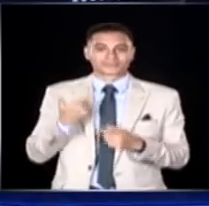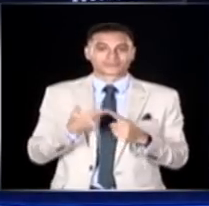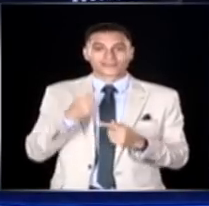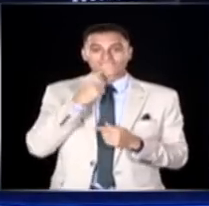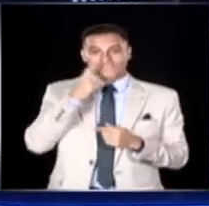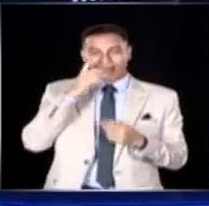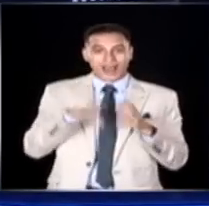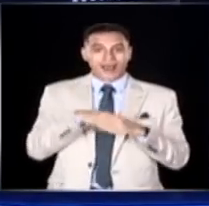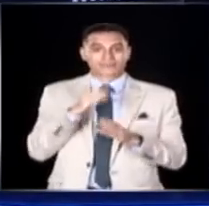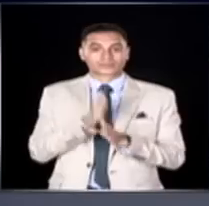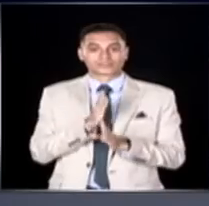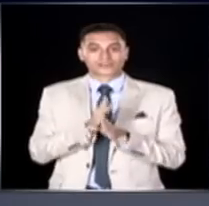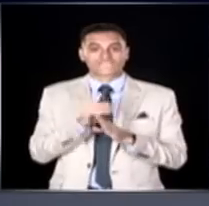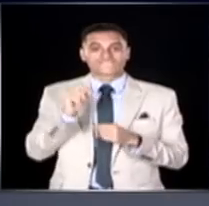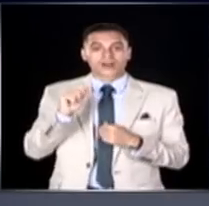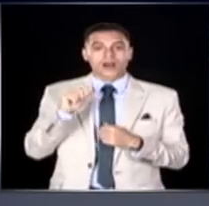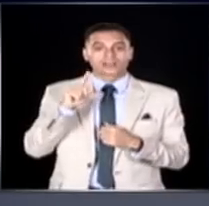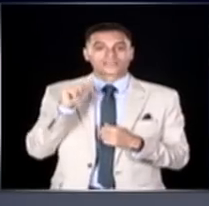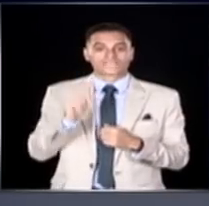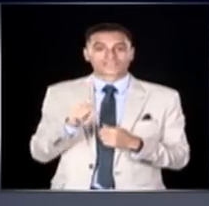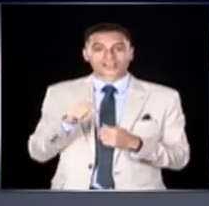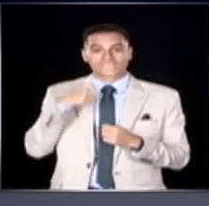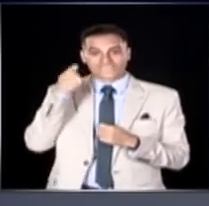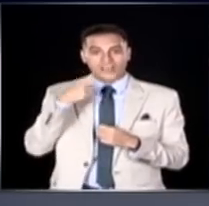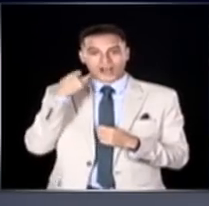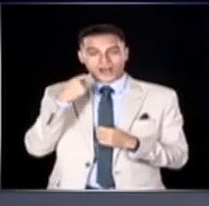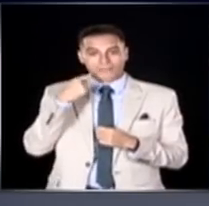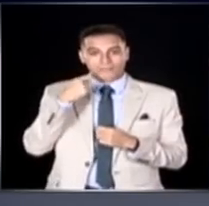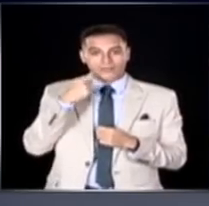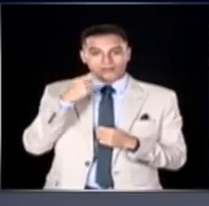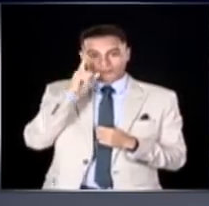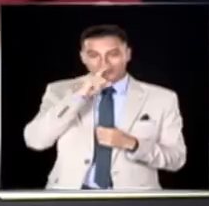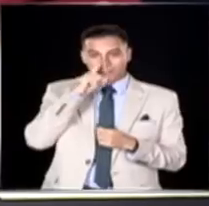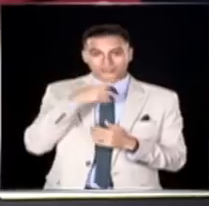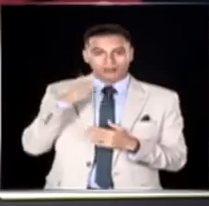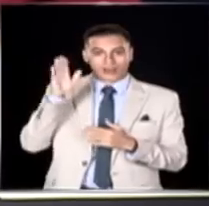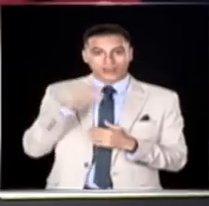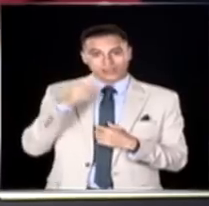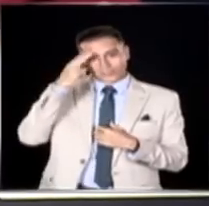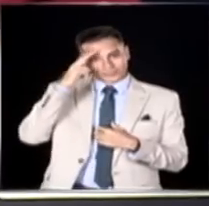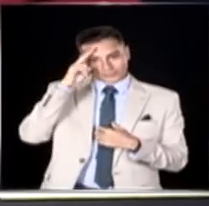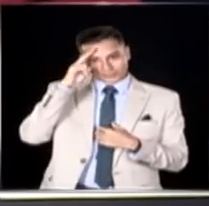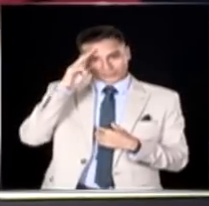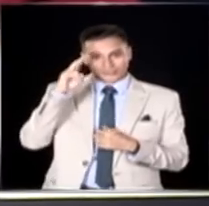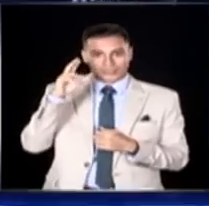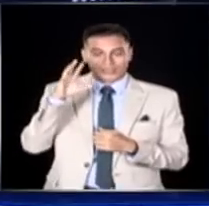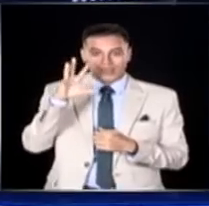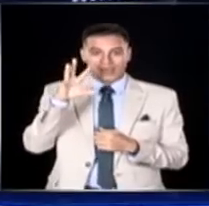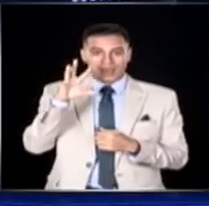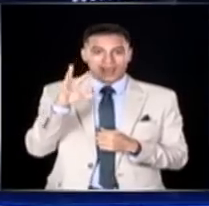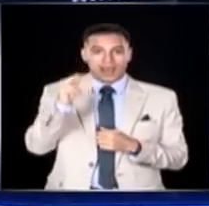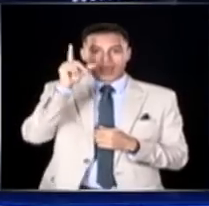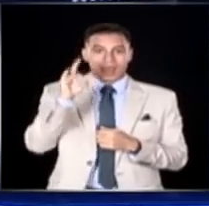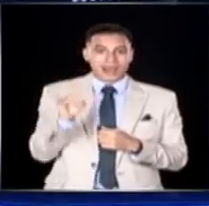الفنان الذي قام بدور فضل في فيلم صعيدي رايح جاي؟ مين بقى؟ محمد هنيدي.